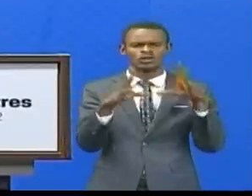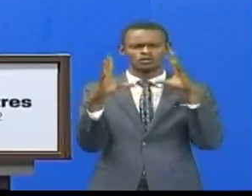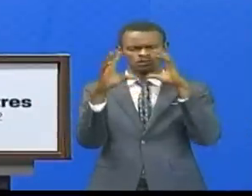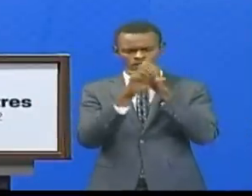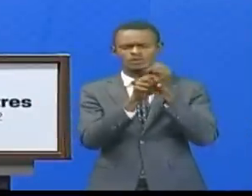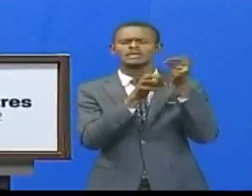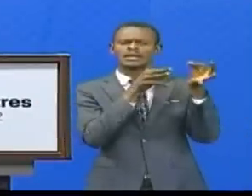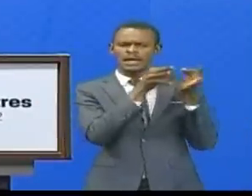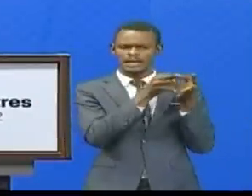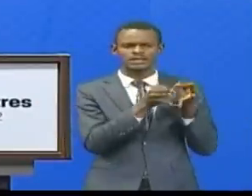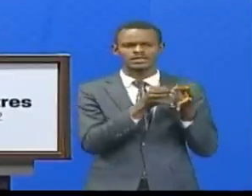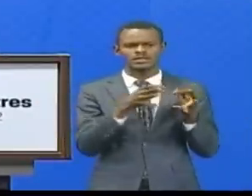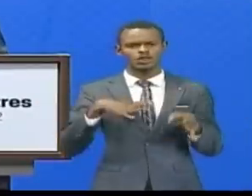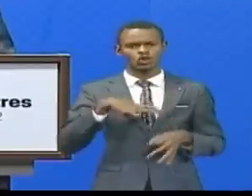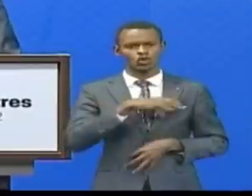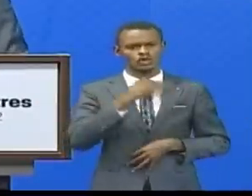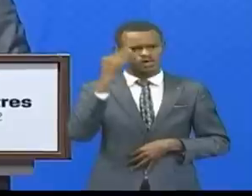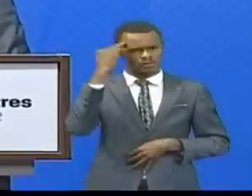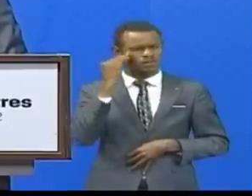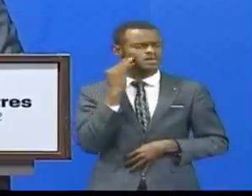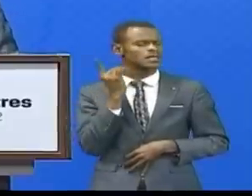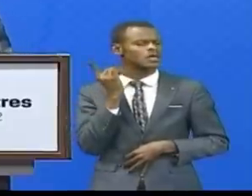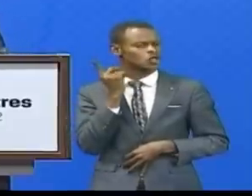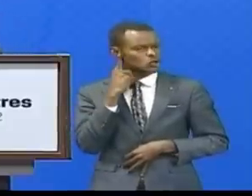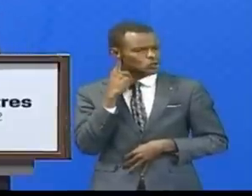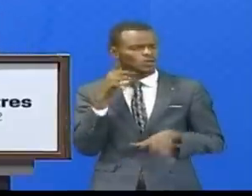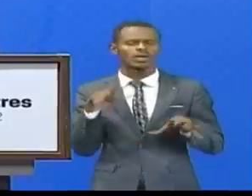2. Situation sécuritaire.